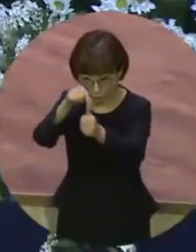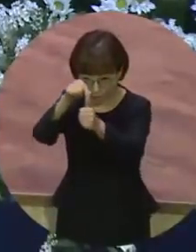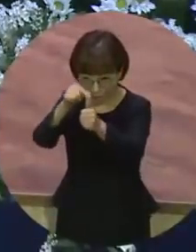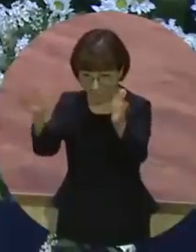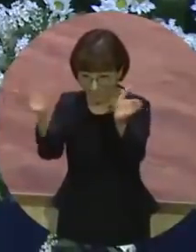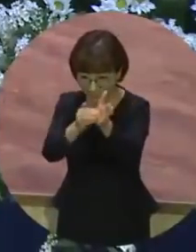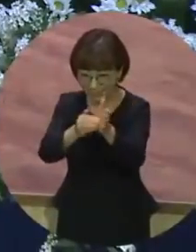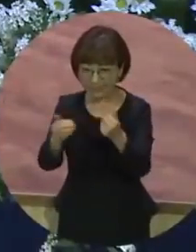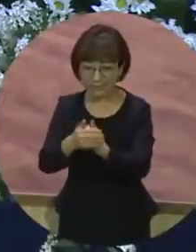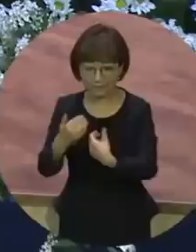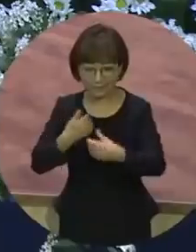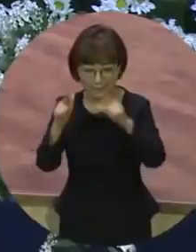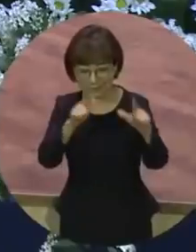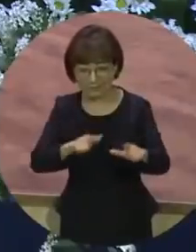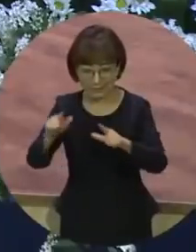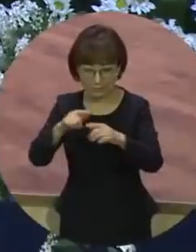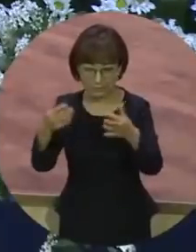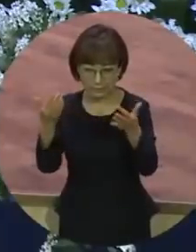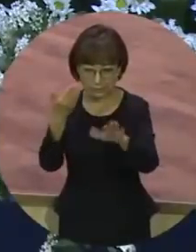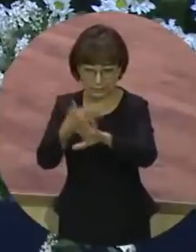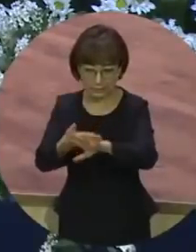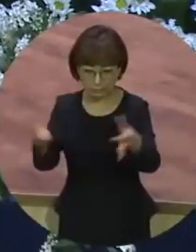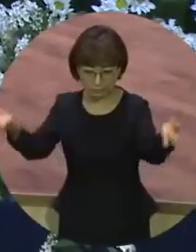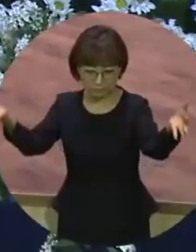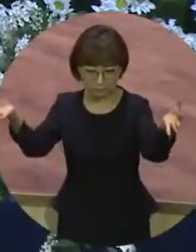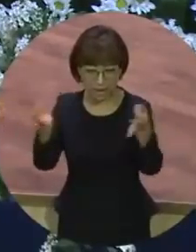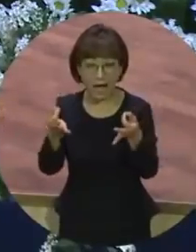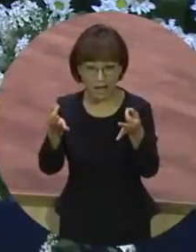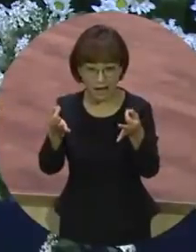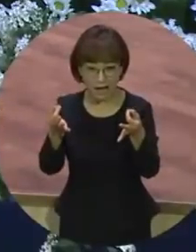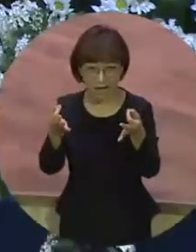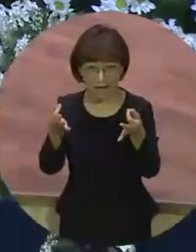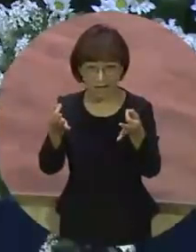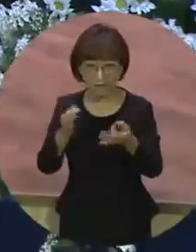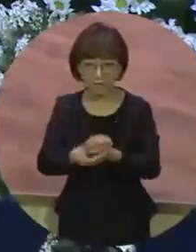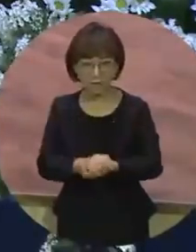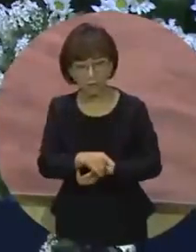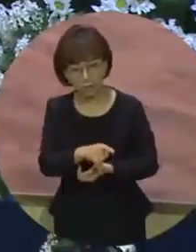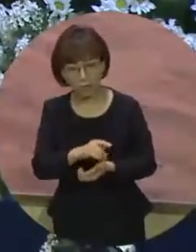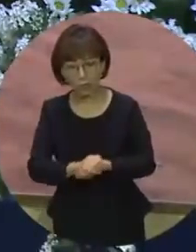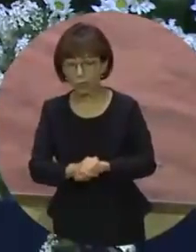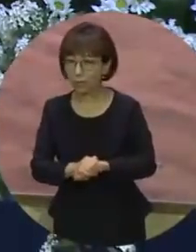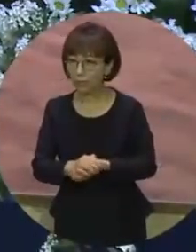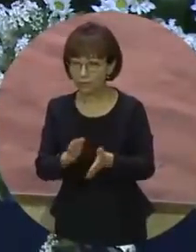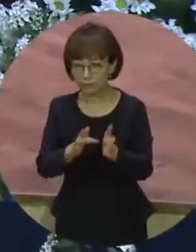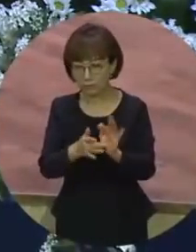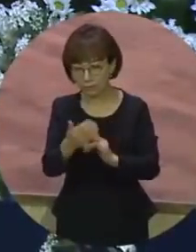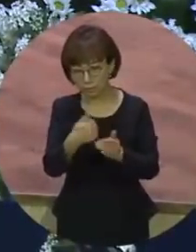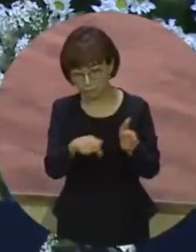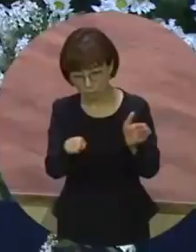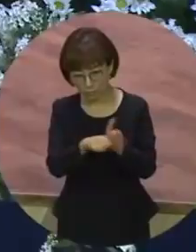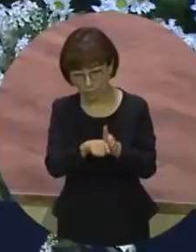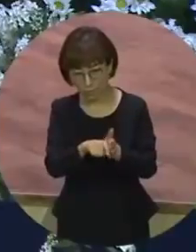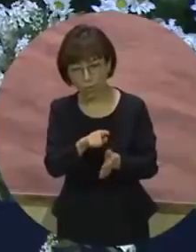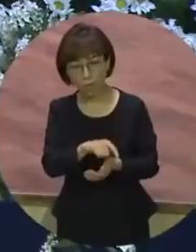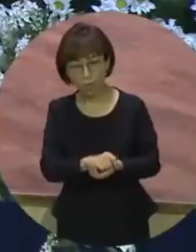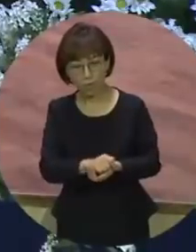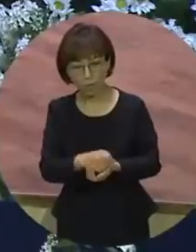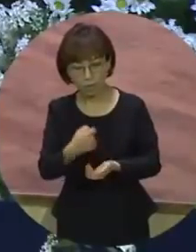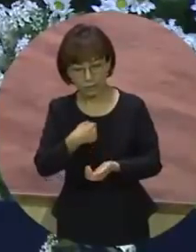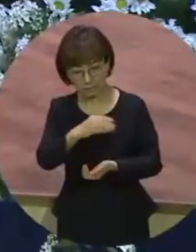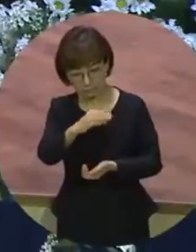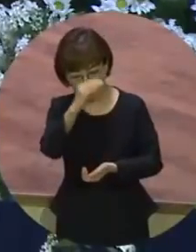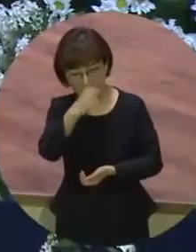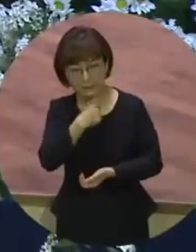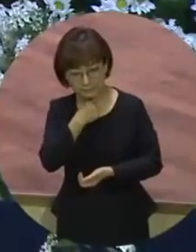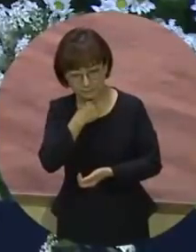저분 보면 역시 하나님 살아있어. 응? 나도 좀 저분처럼 교회 다니고 싶어. 이게 이제 정상적인